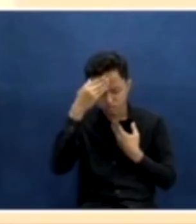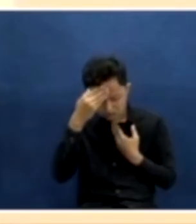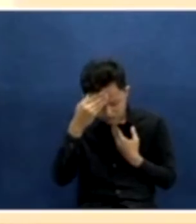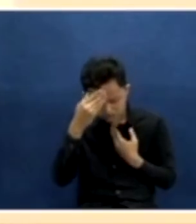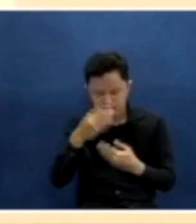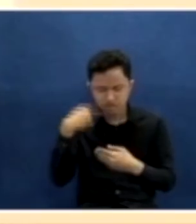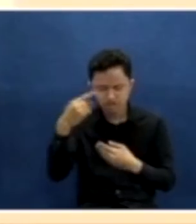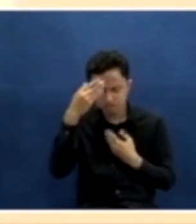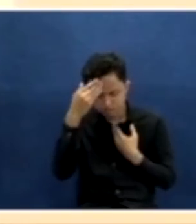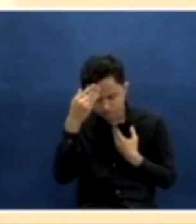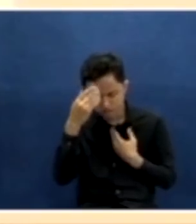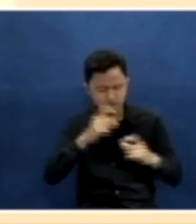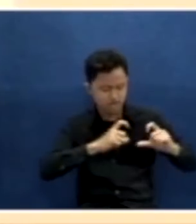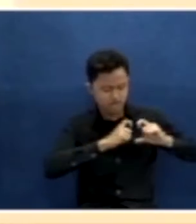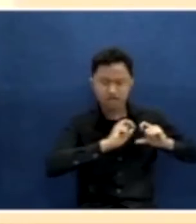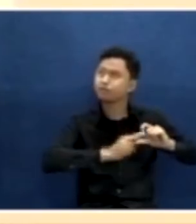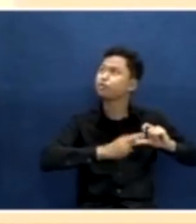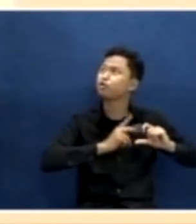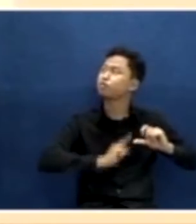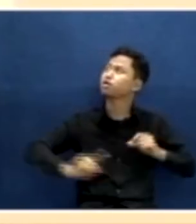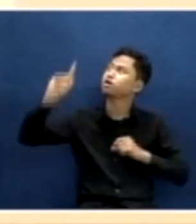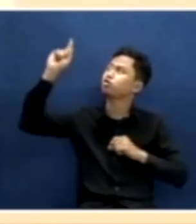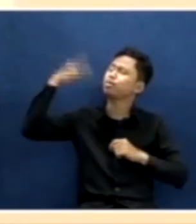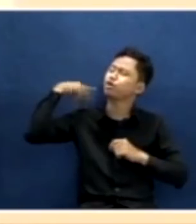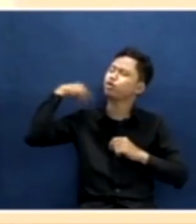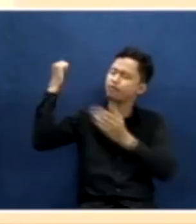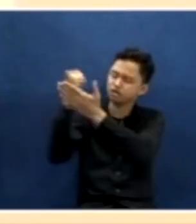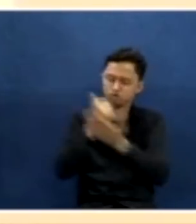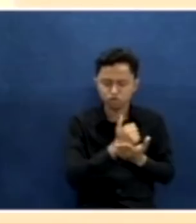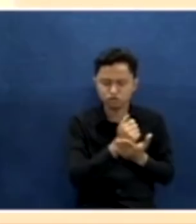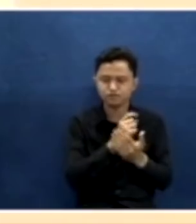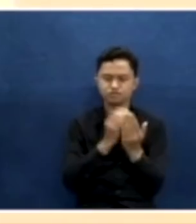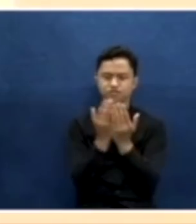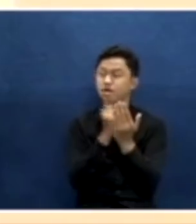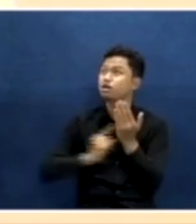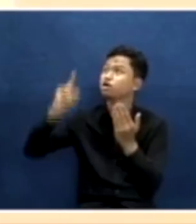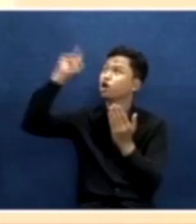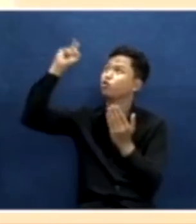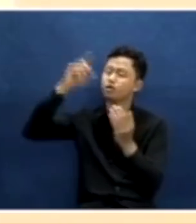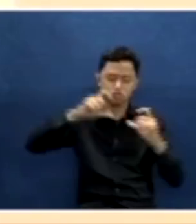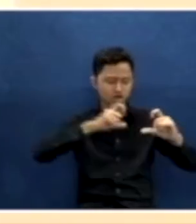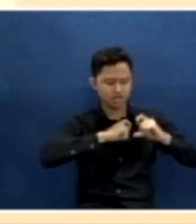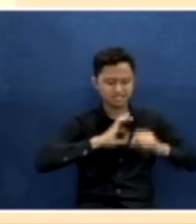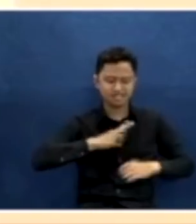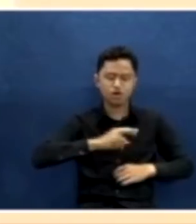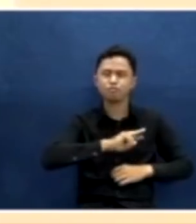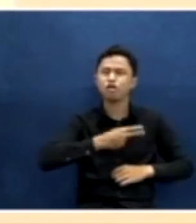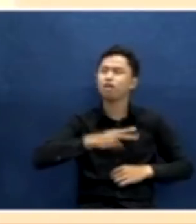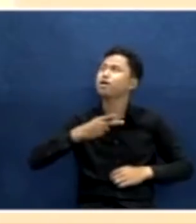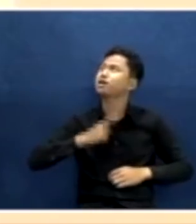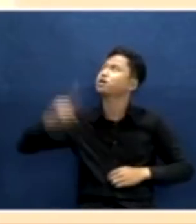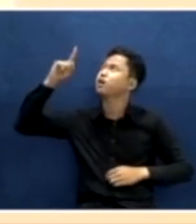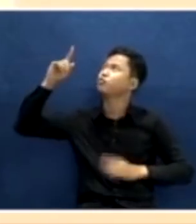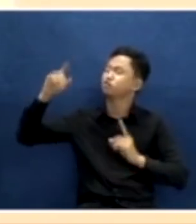dan Iyolah bolak-balik kan lah hati kami ya Allah dalam kebaikan Engkaulah yang memiliki jiwa Engkaulah yang membolak-balikkan jiwa kami Engkaulah yang